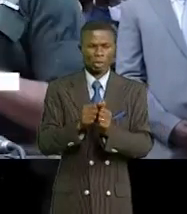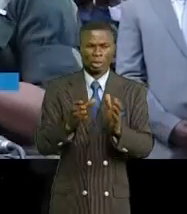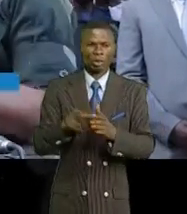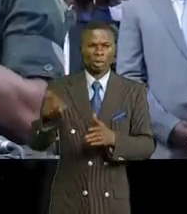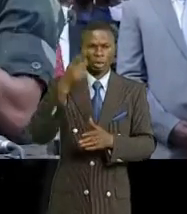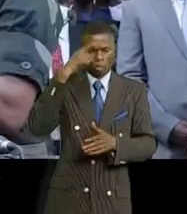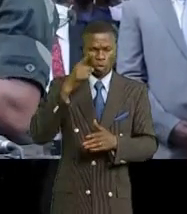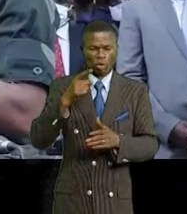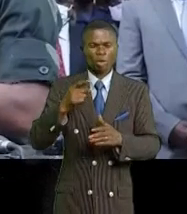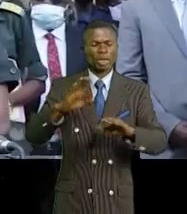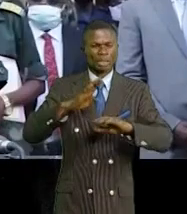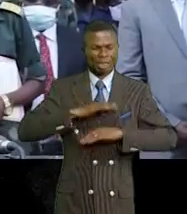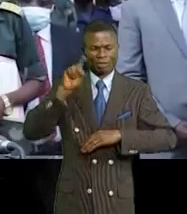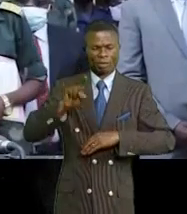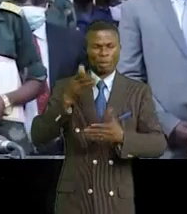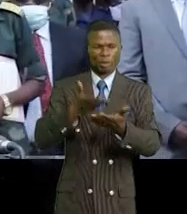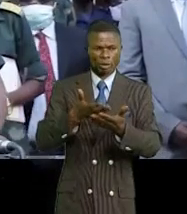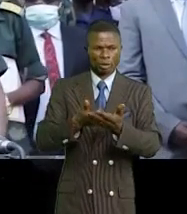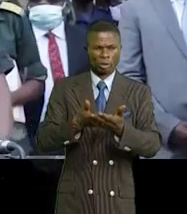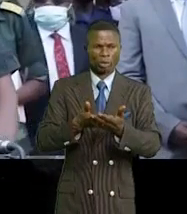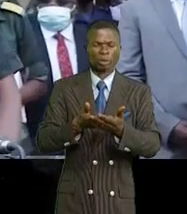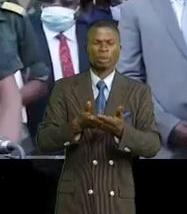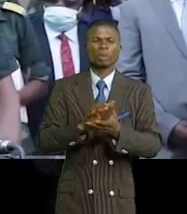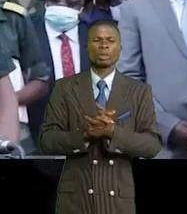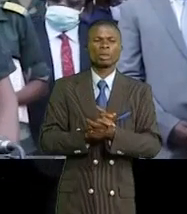pour répondre à ses vœux? Le vœu,